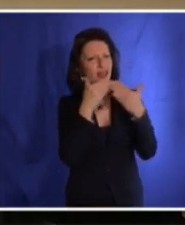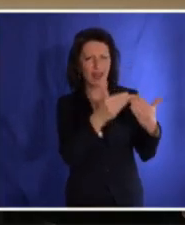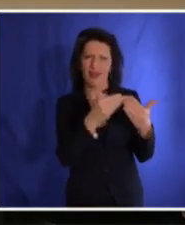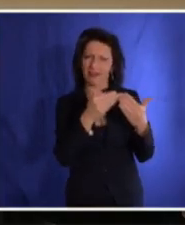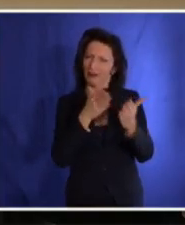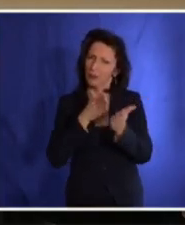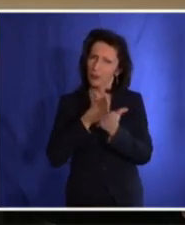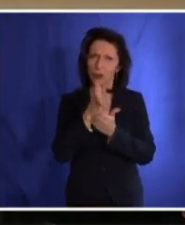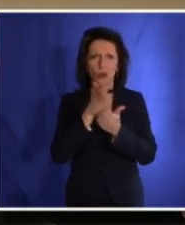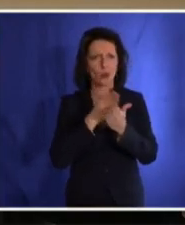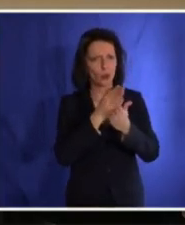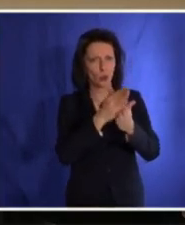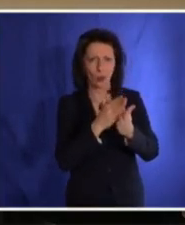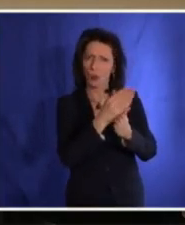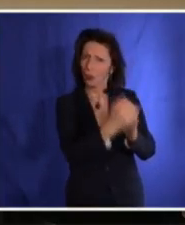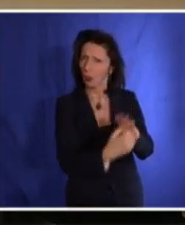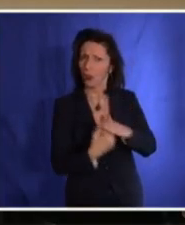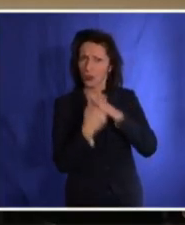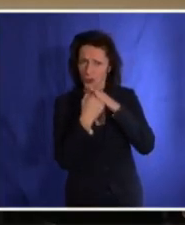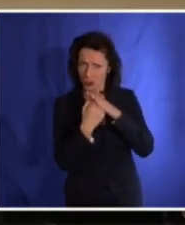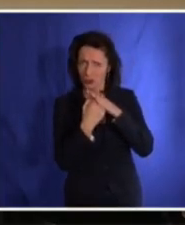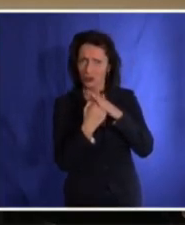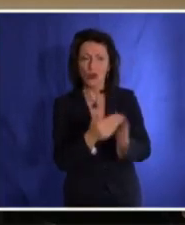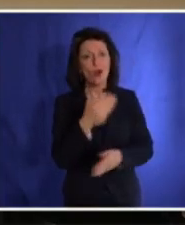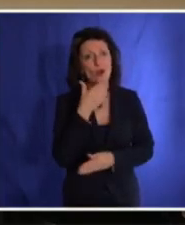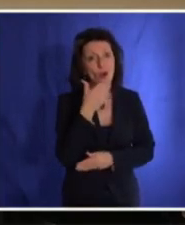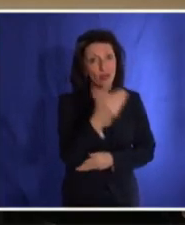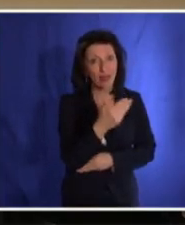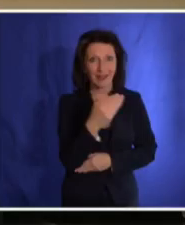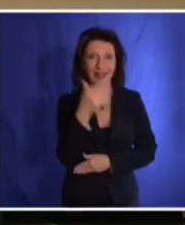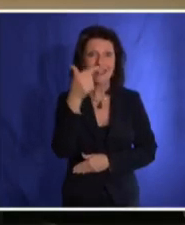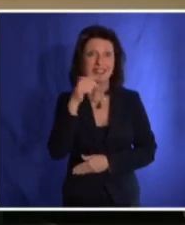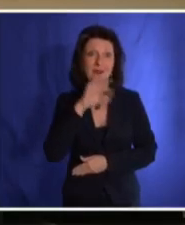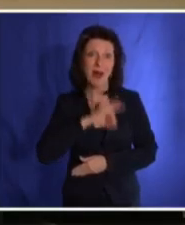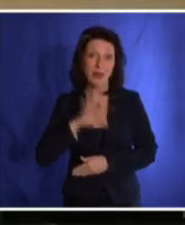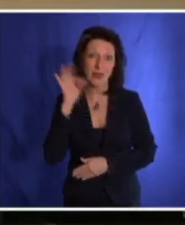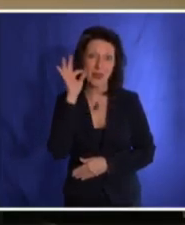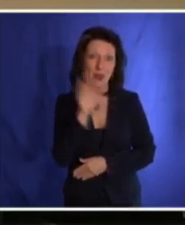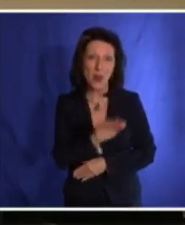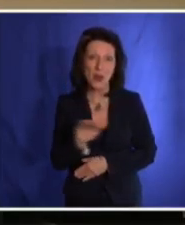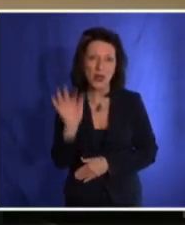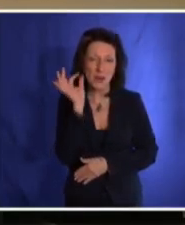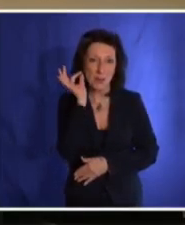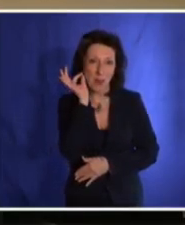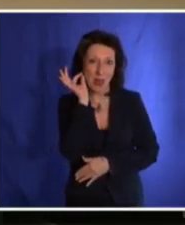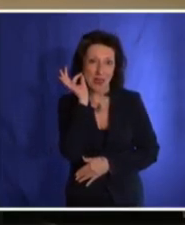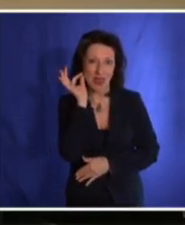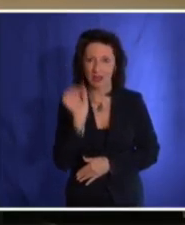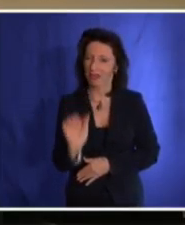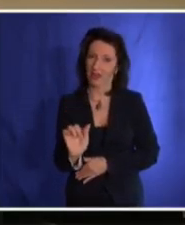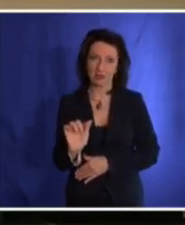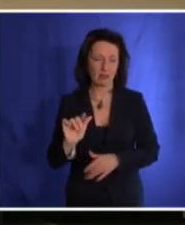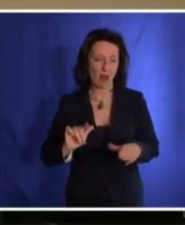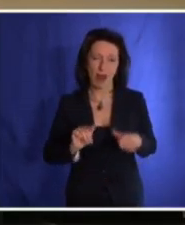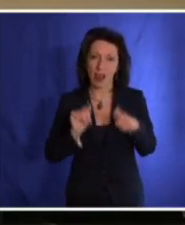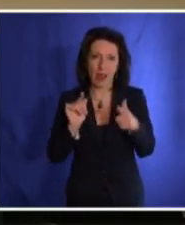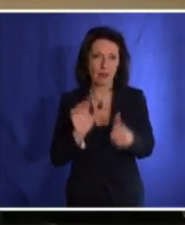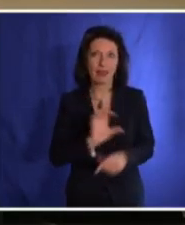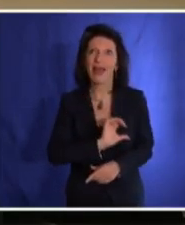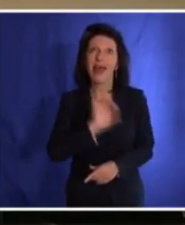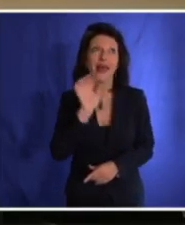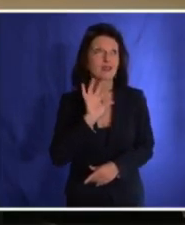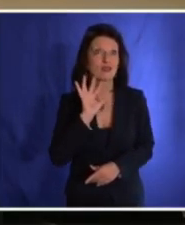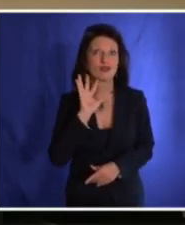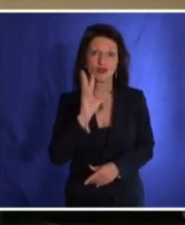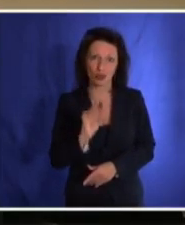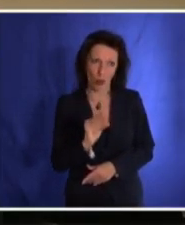immerwährenden Rückhalt für mich und vor allem auch für unsere zwei Töchter. Unsere zwei Mädels sind wohl das Schönste im Leben,